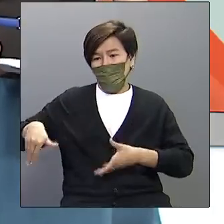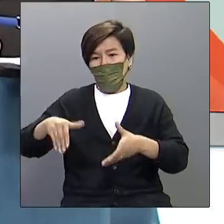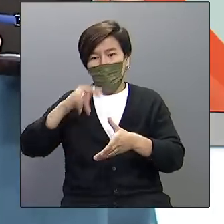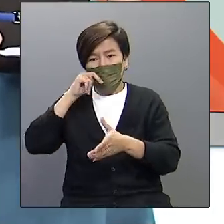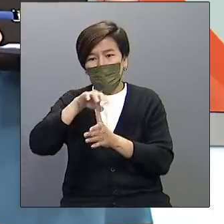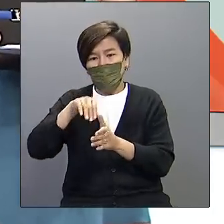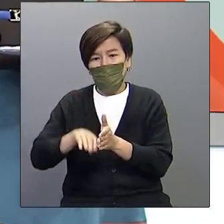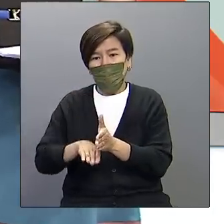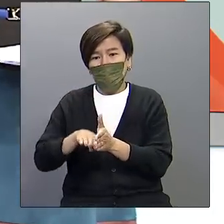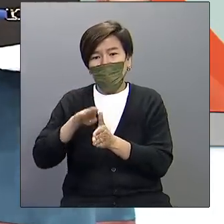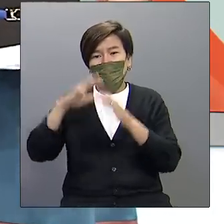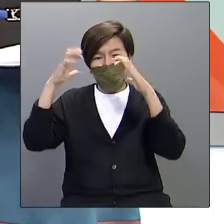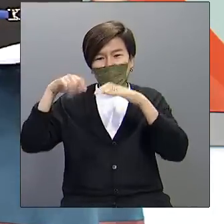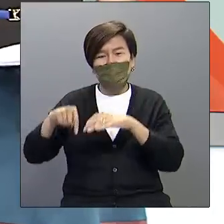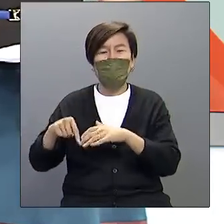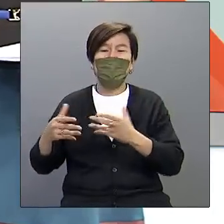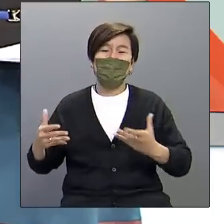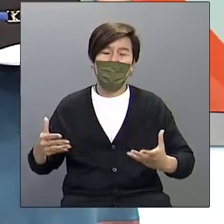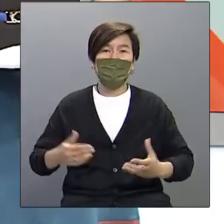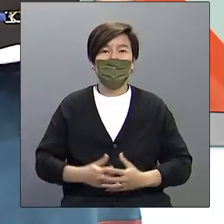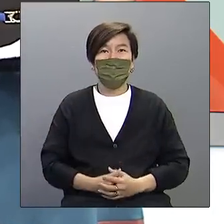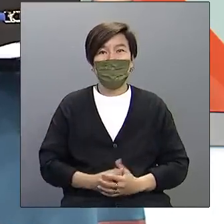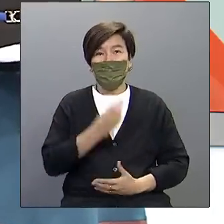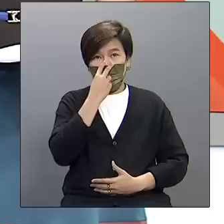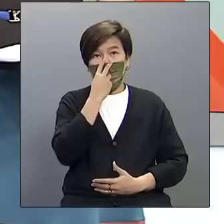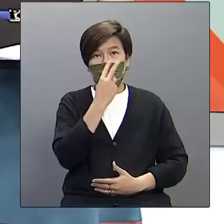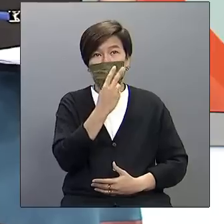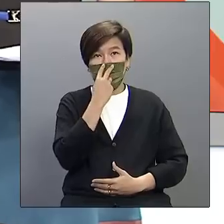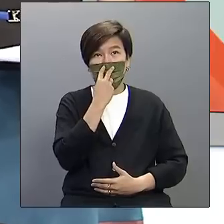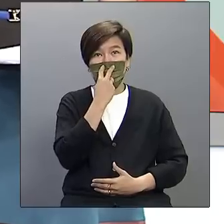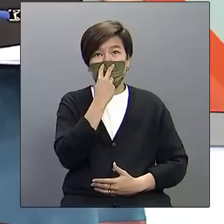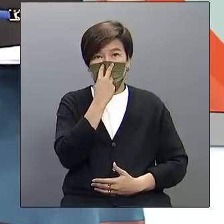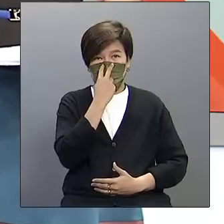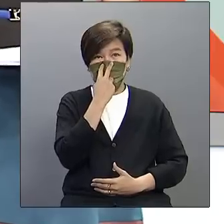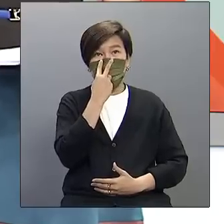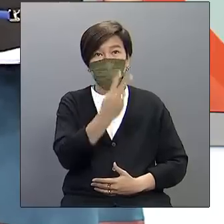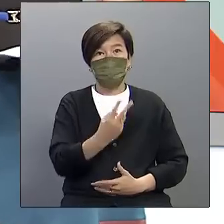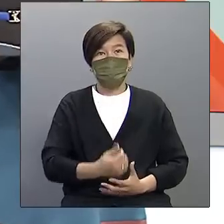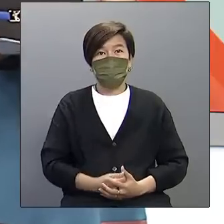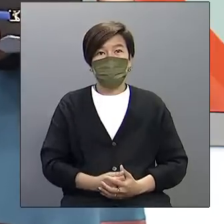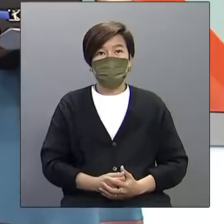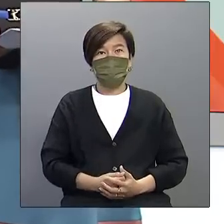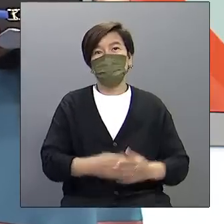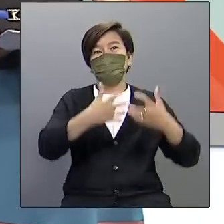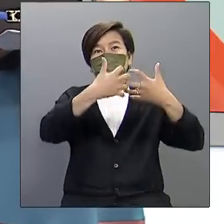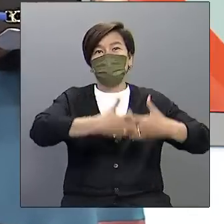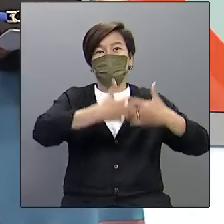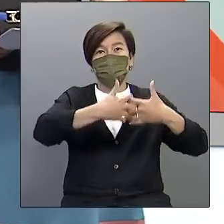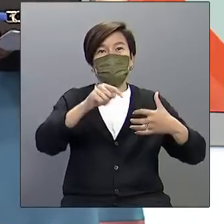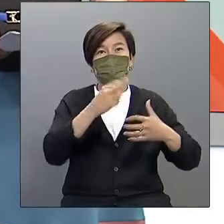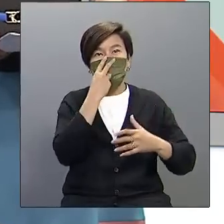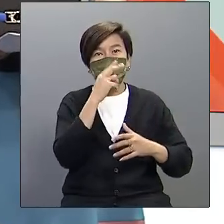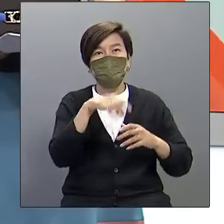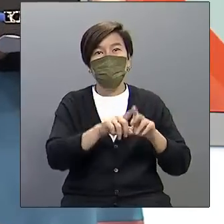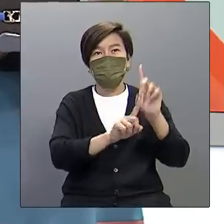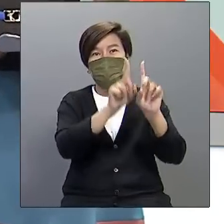มฝนที่จะเข้ามาพรองเรามา look at this ติตั้งสธานีตรวจเราดับน